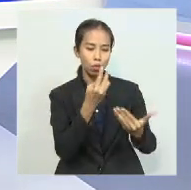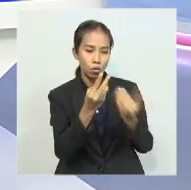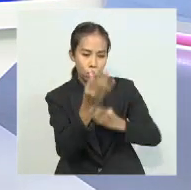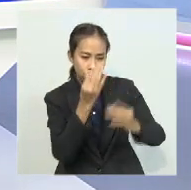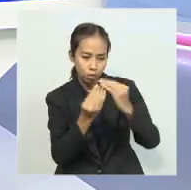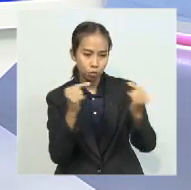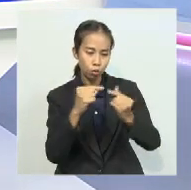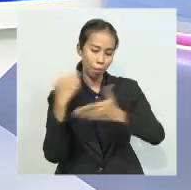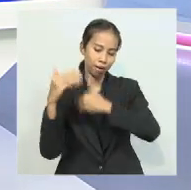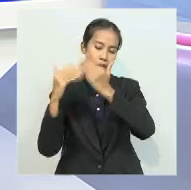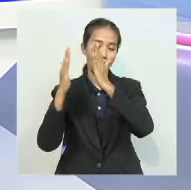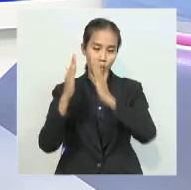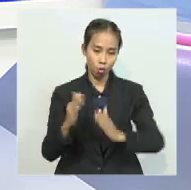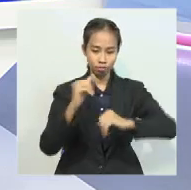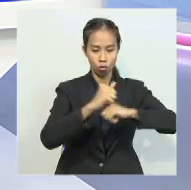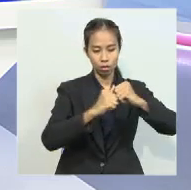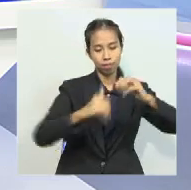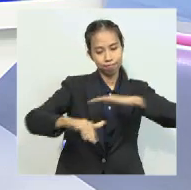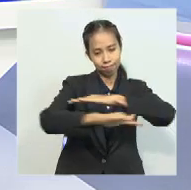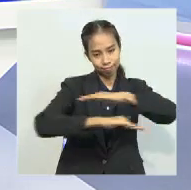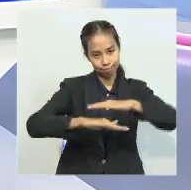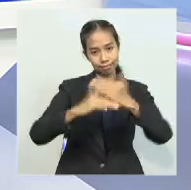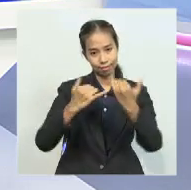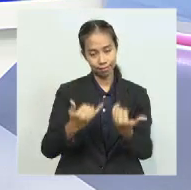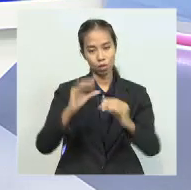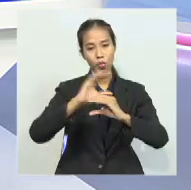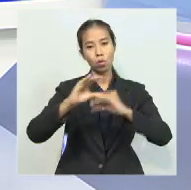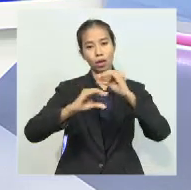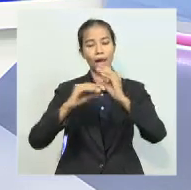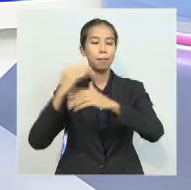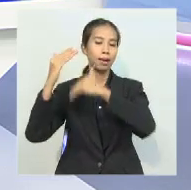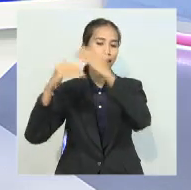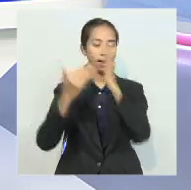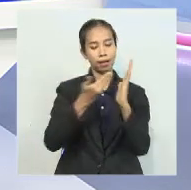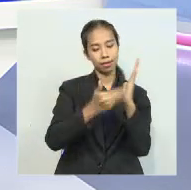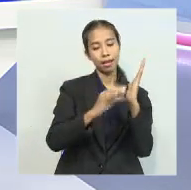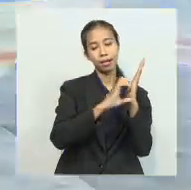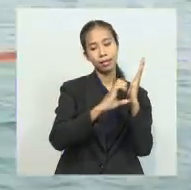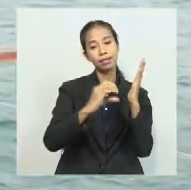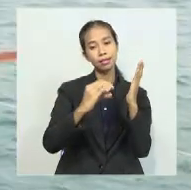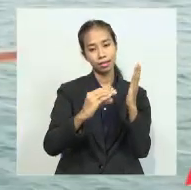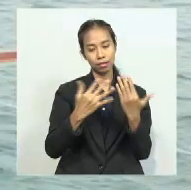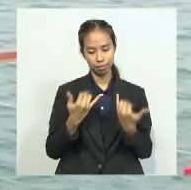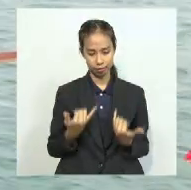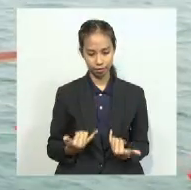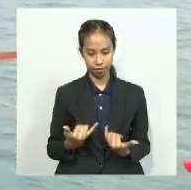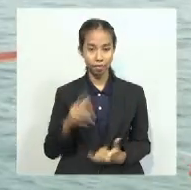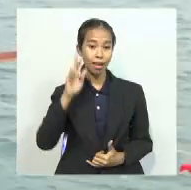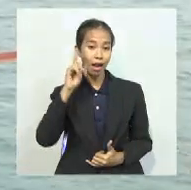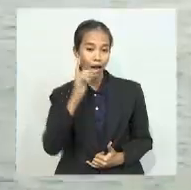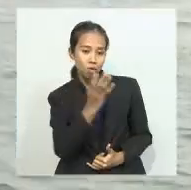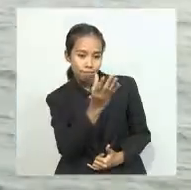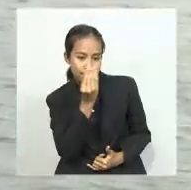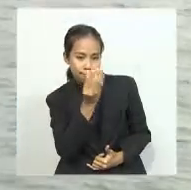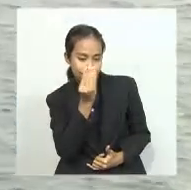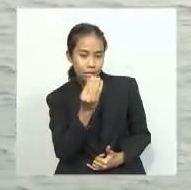าคนและโครงสร้างพื้นฐานภายใต้โครงการพัฒนาระเบียงเศรษฐกิจพิเศษภาคตะวันออกโดยสื่อมวลชนต่างประเทศที่มาศึก